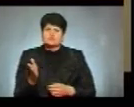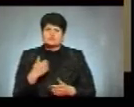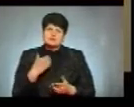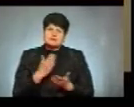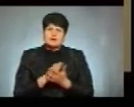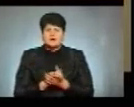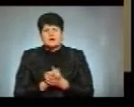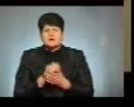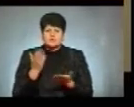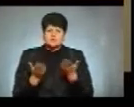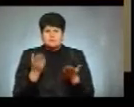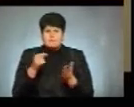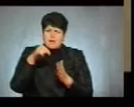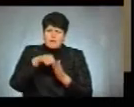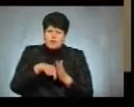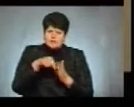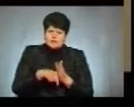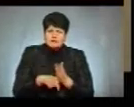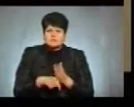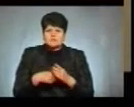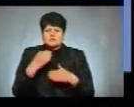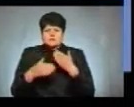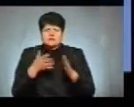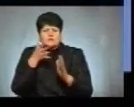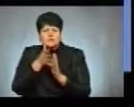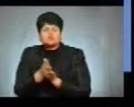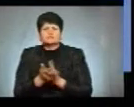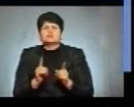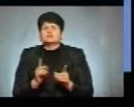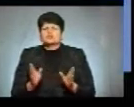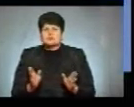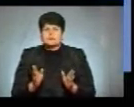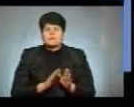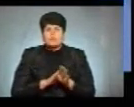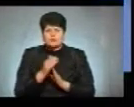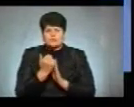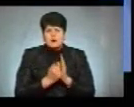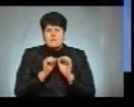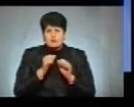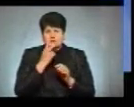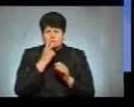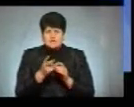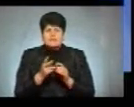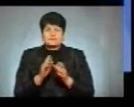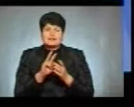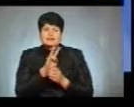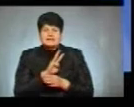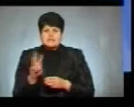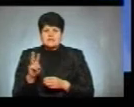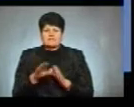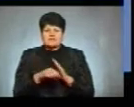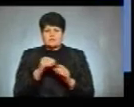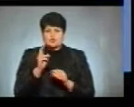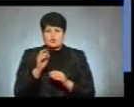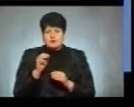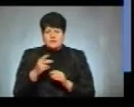асоціація. Ми якось поглиблюємо, ми далі інтегруємося чи ні? Повну програму Володимира Зеленського можна побачити на сайті Центрвиборчкому. У